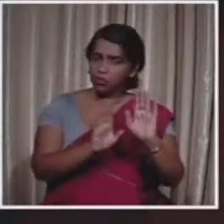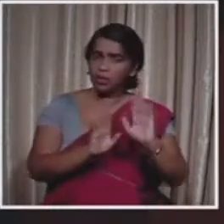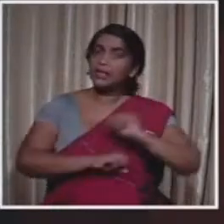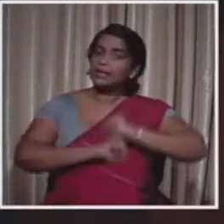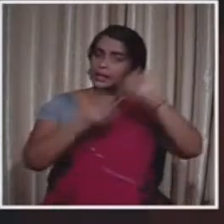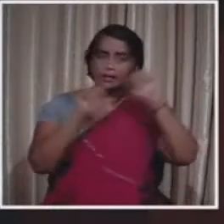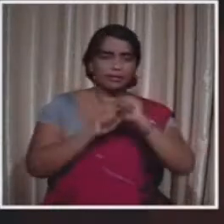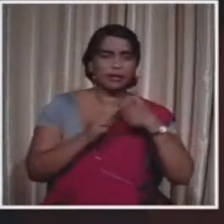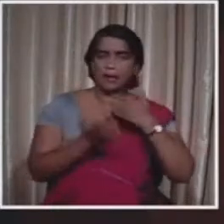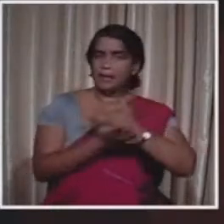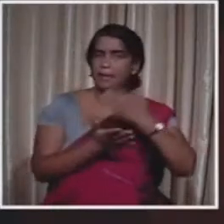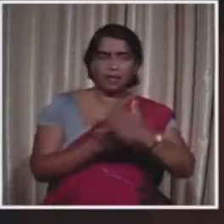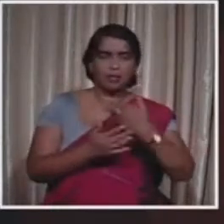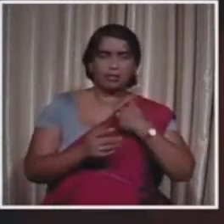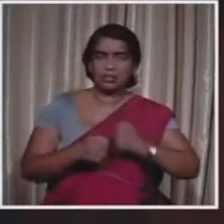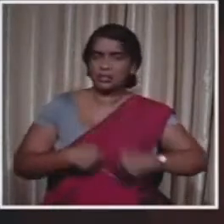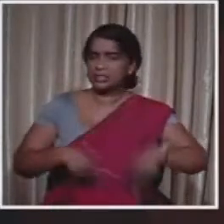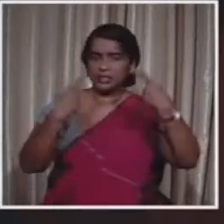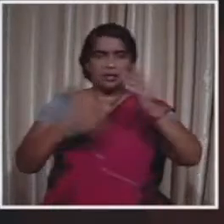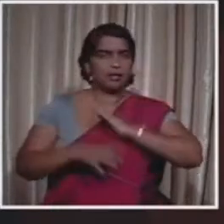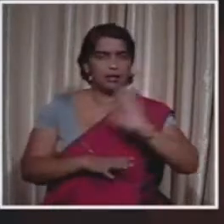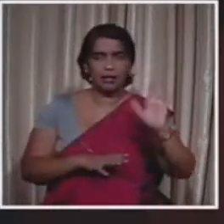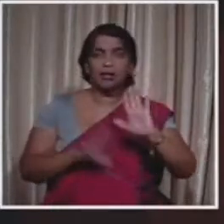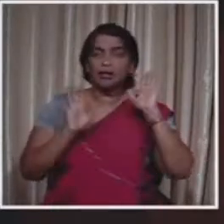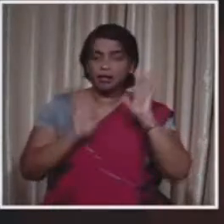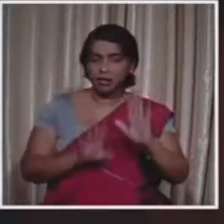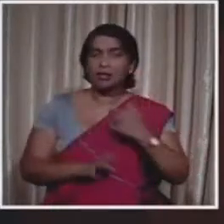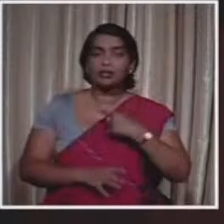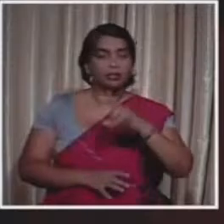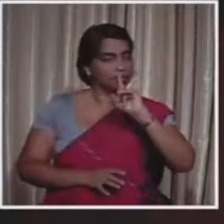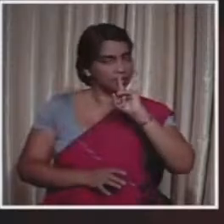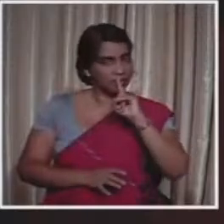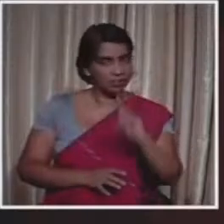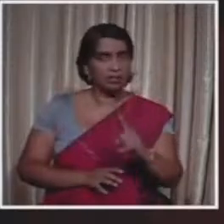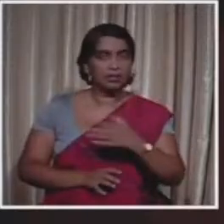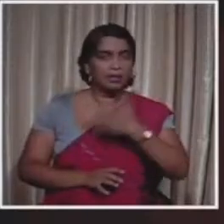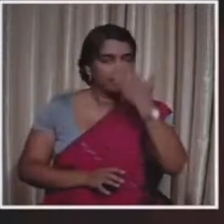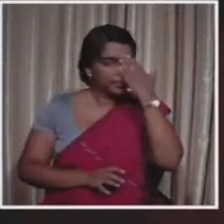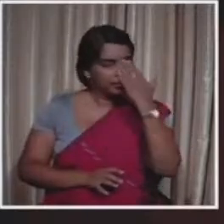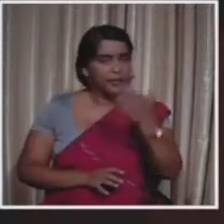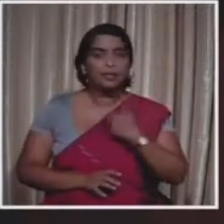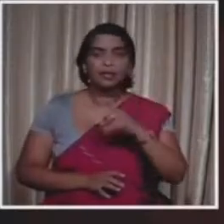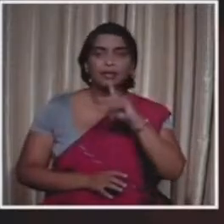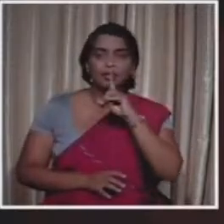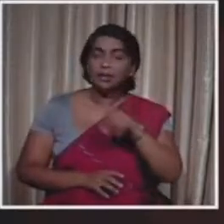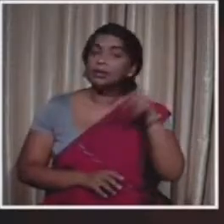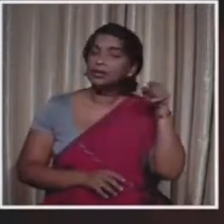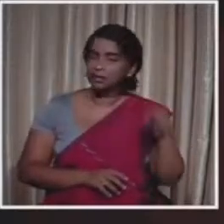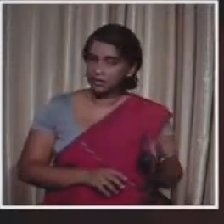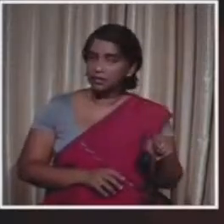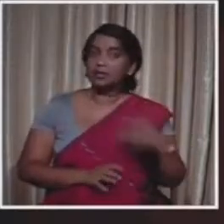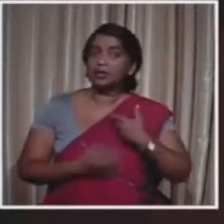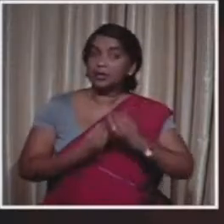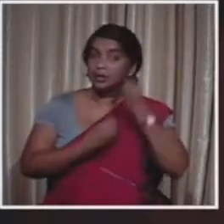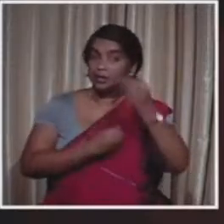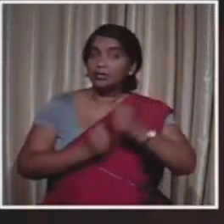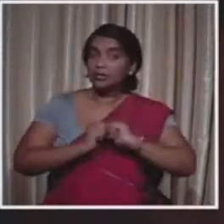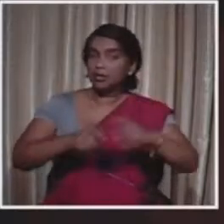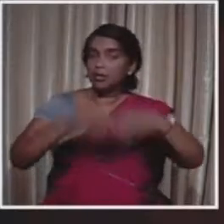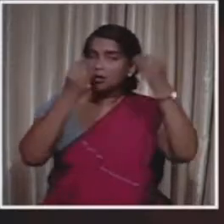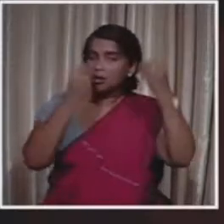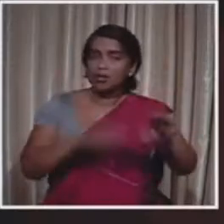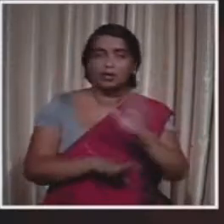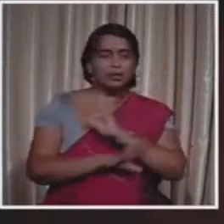උද්ඝෝෂණ වල කිසිම විදියකින් අපි අභියෝග කරන්න යන්නේ නැහැ මම ඔබතුමුන්වහන්සේලාගේ ඉල්ලීමක් කරනවා ඉතාමත්ම ගෞරවයෙන් මේ සැපයුම් ජාලය කඩා බිඳන